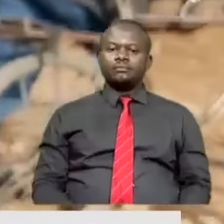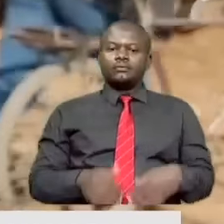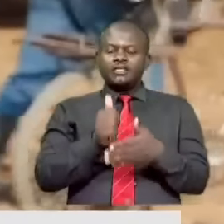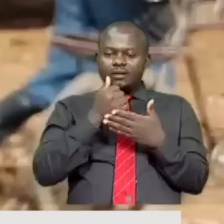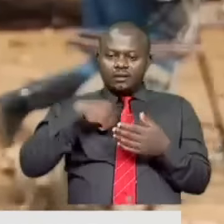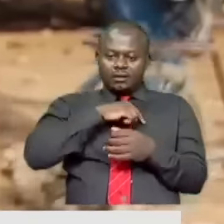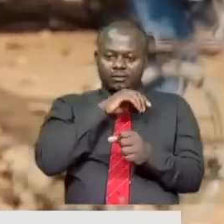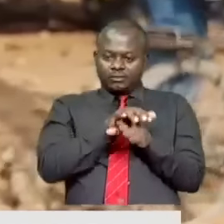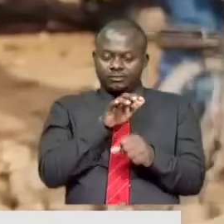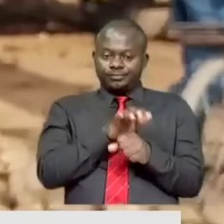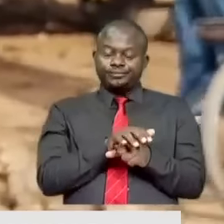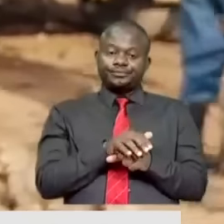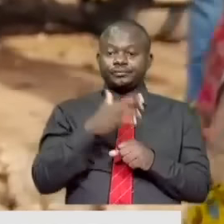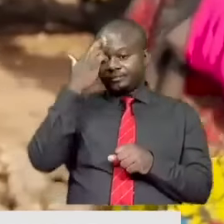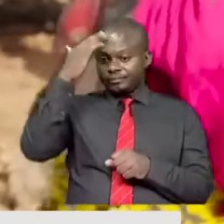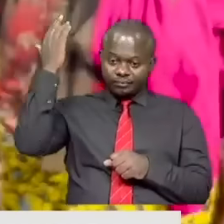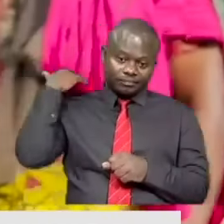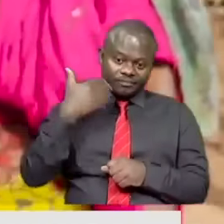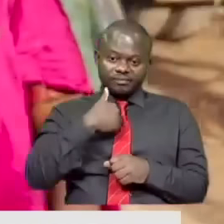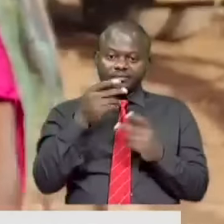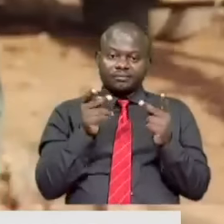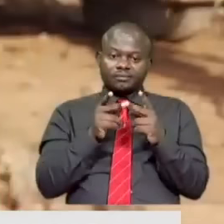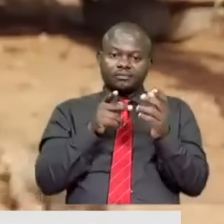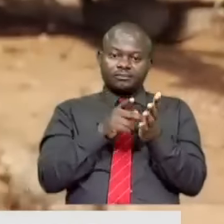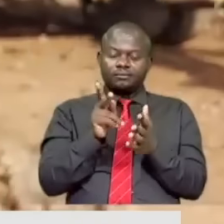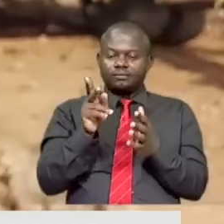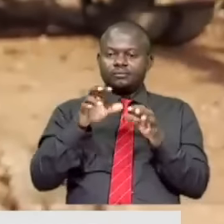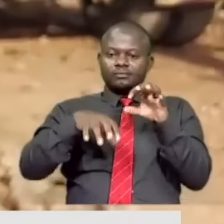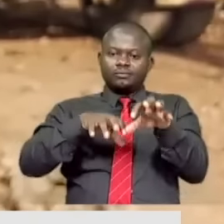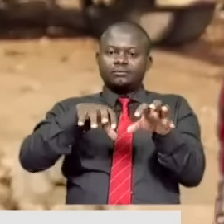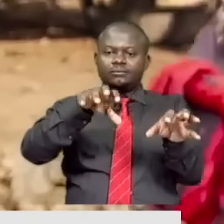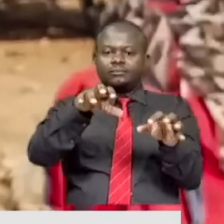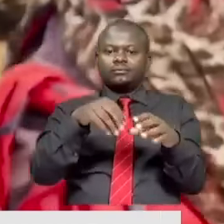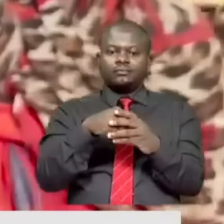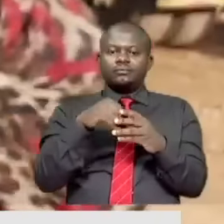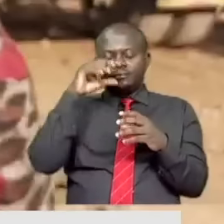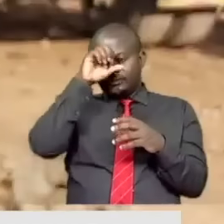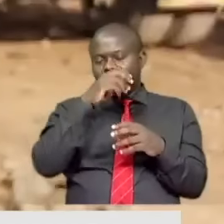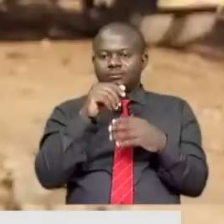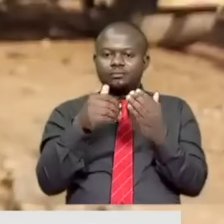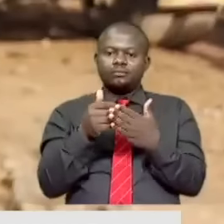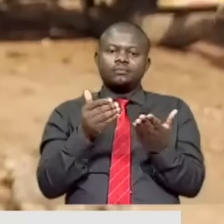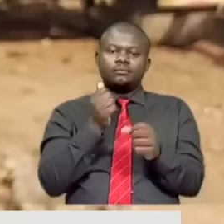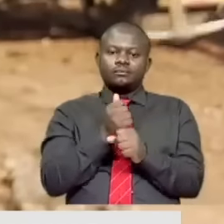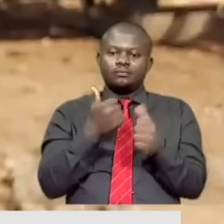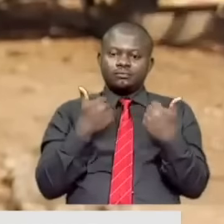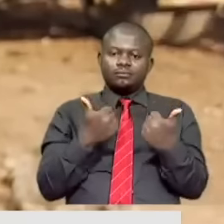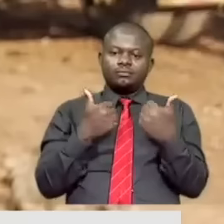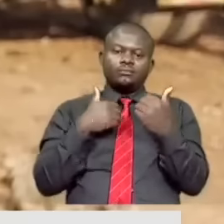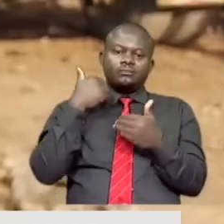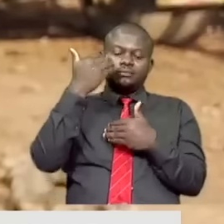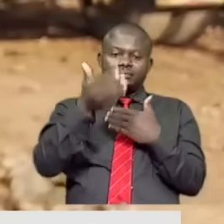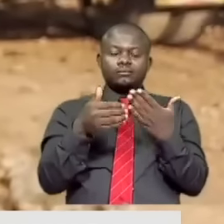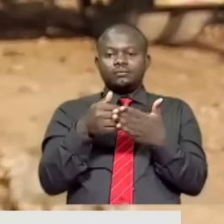cyane nari mfite ahantu naguraga igisinde ubwo nari nabuze amafaranga yo kwasokera igihe cyo kuduhemba